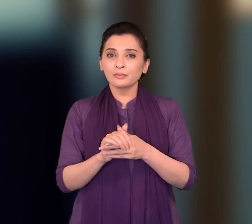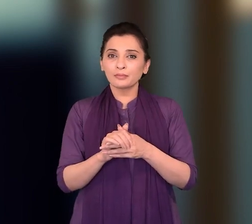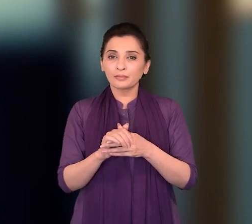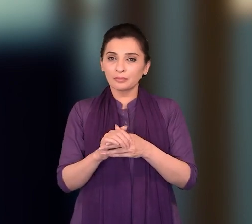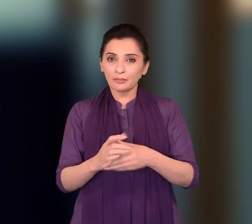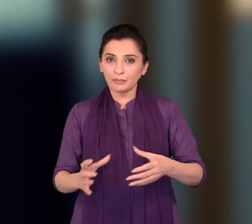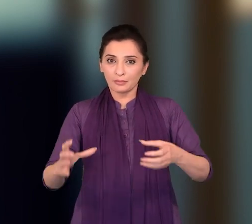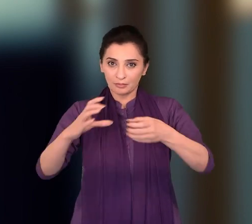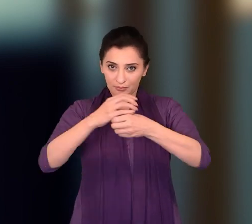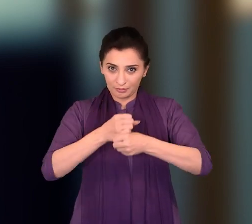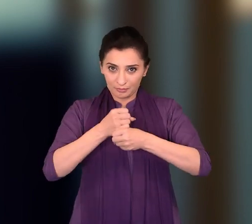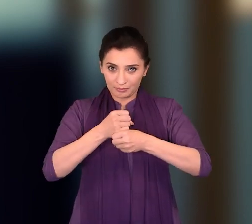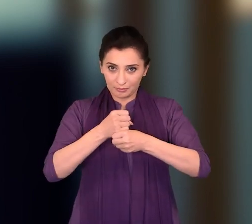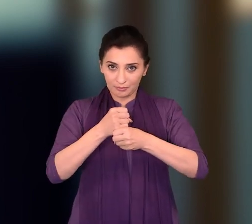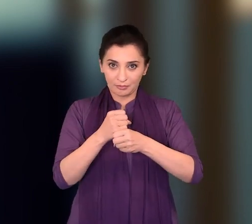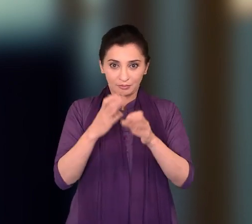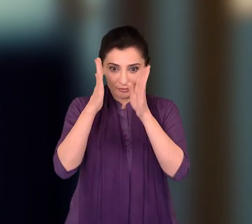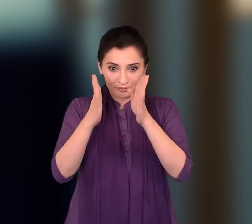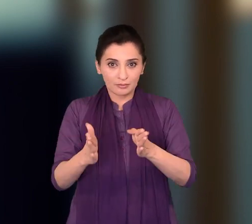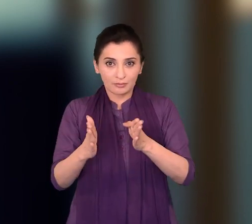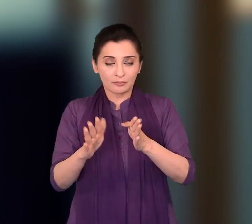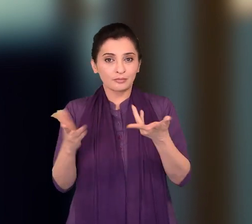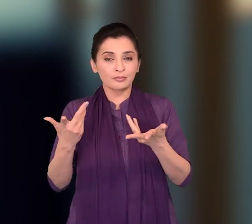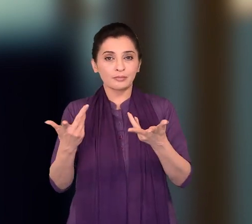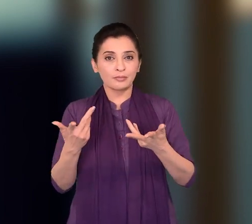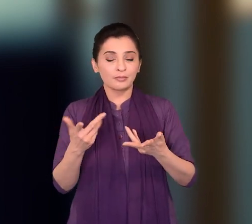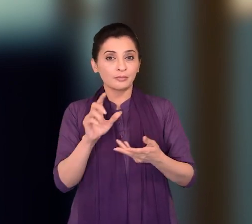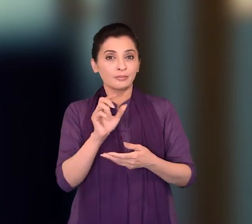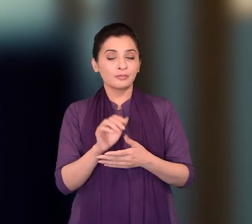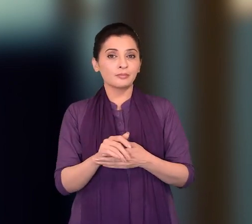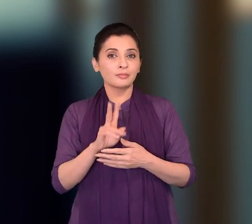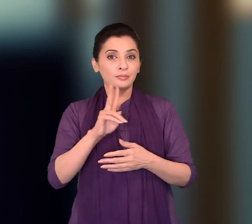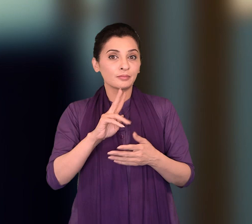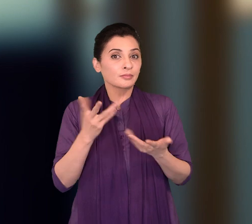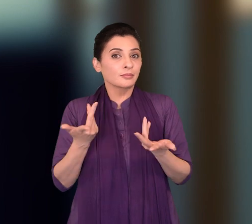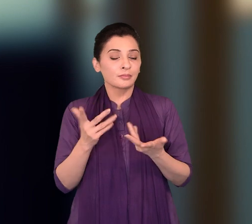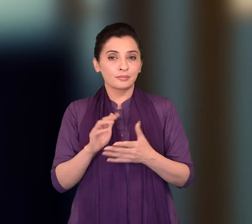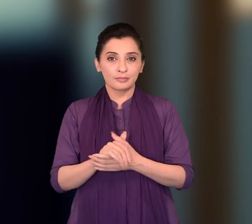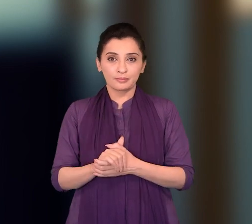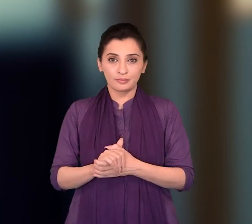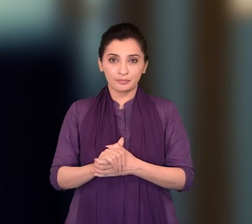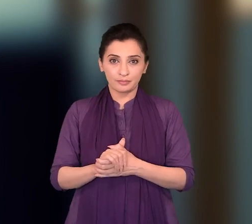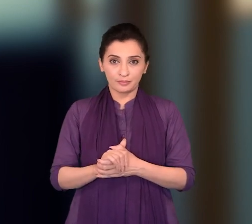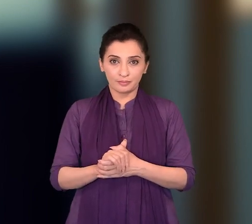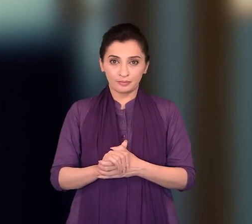an integrated GP system in the Pakistani healthcare system, it's